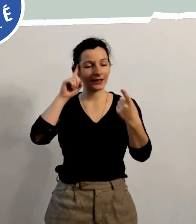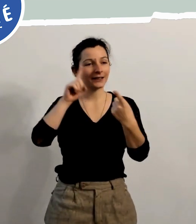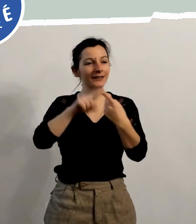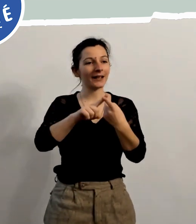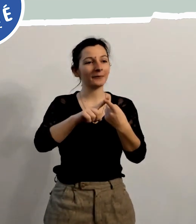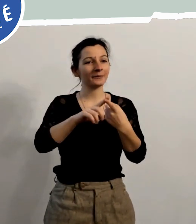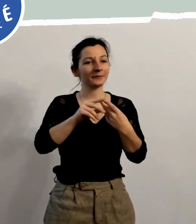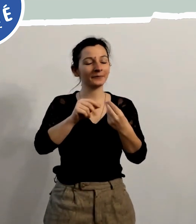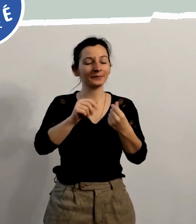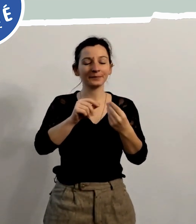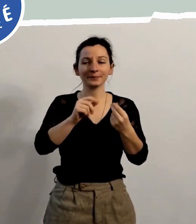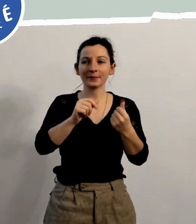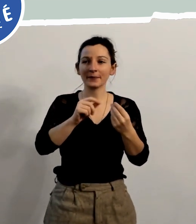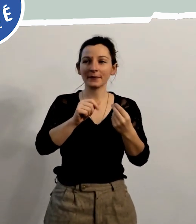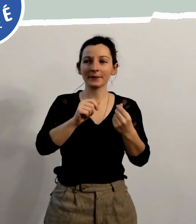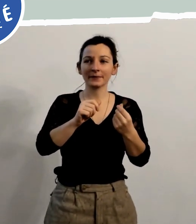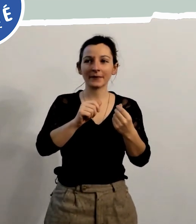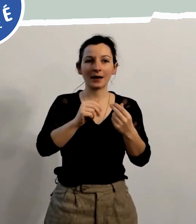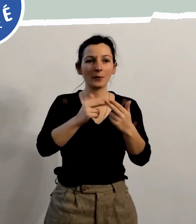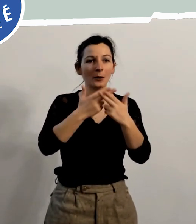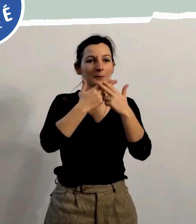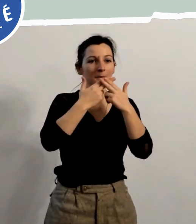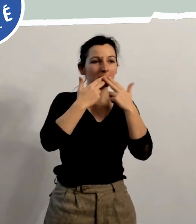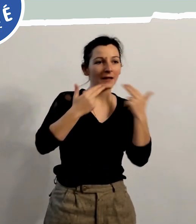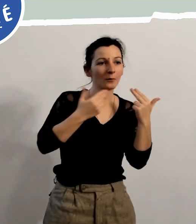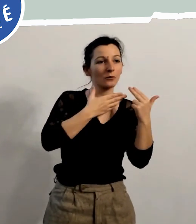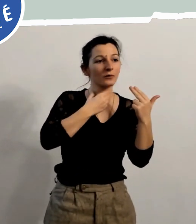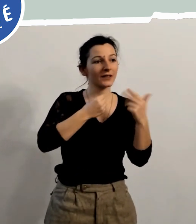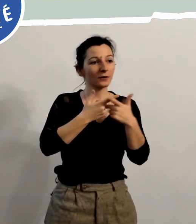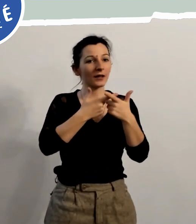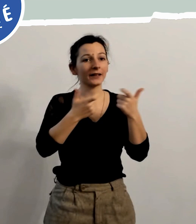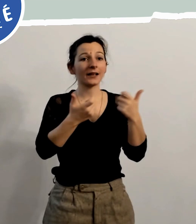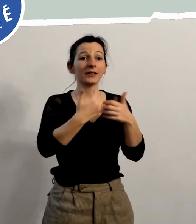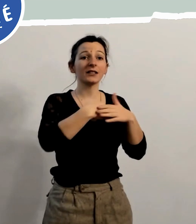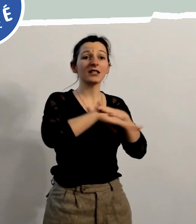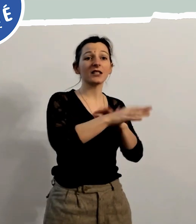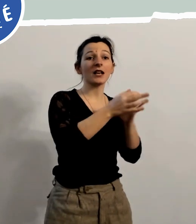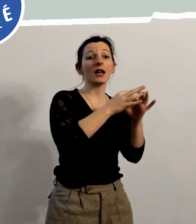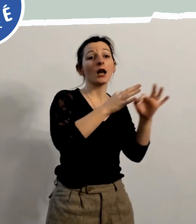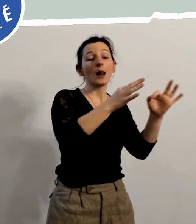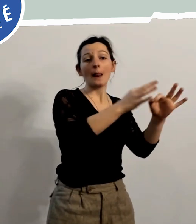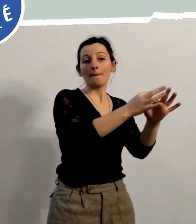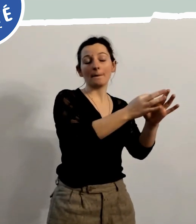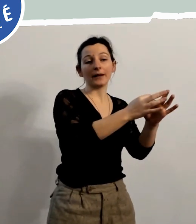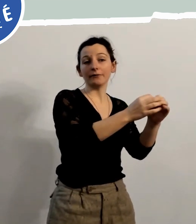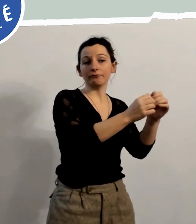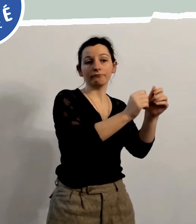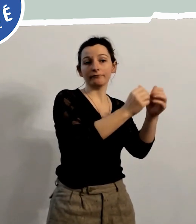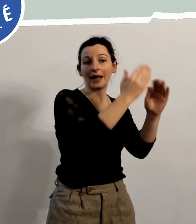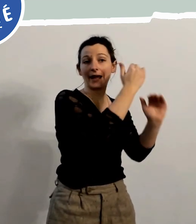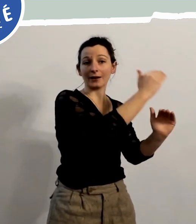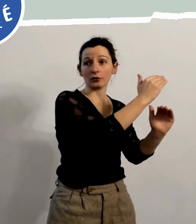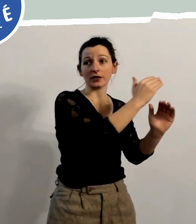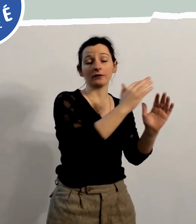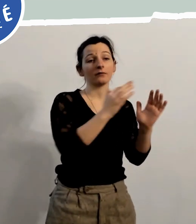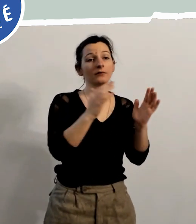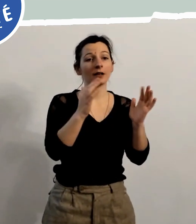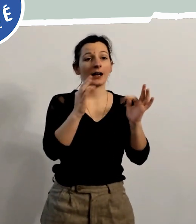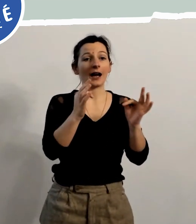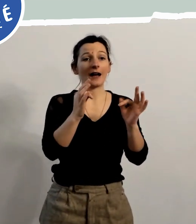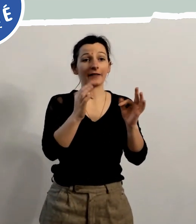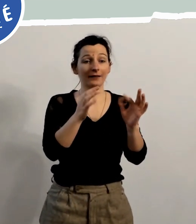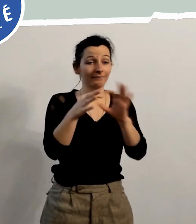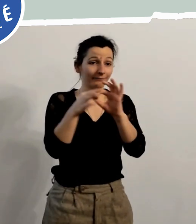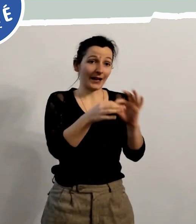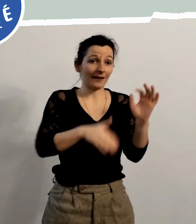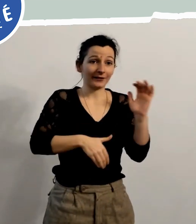est tabou sexuel, etc., dans les pays orientaux, etc. Et ça concerne également aussi la fertilité